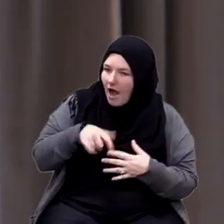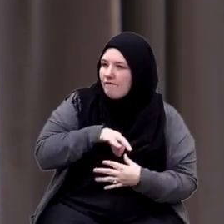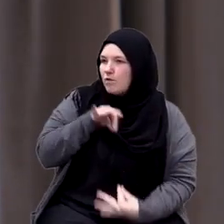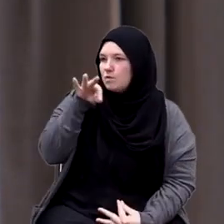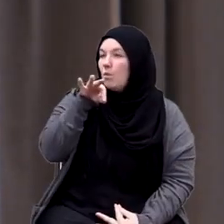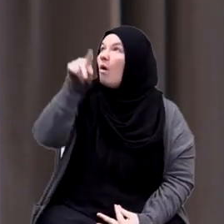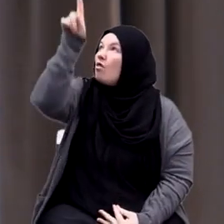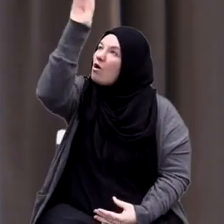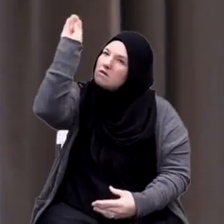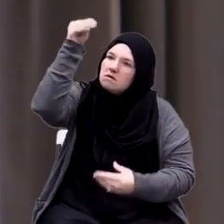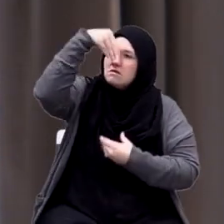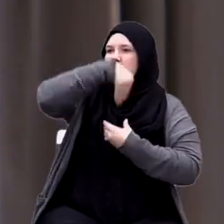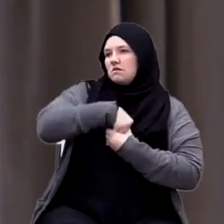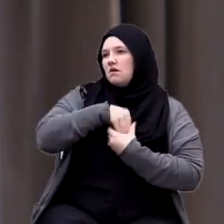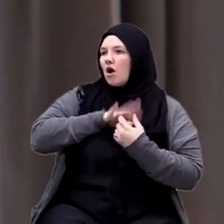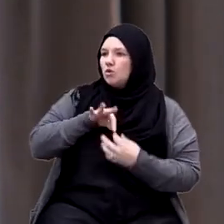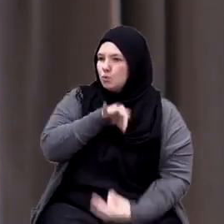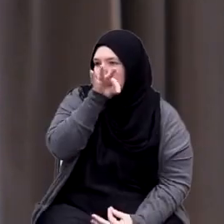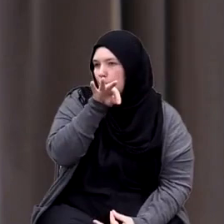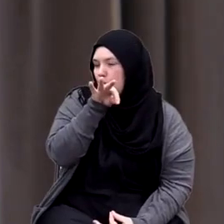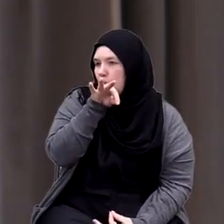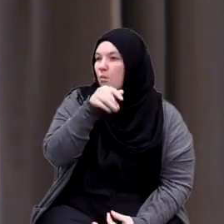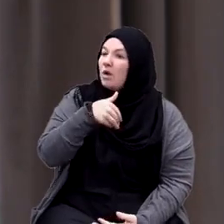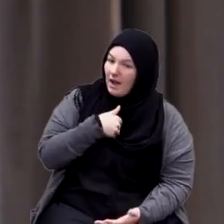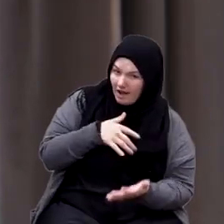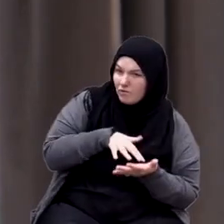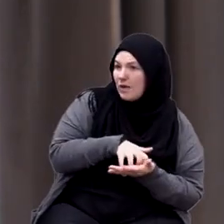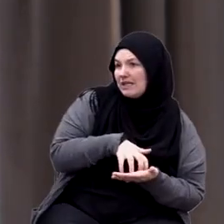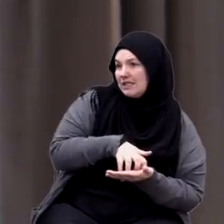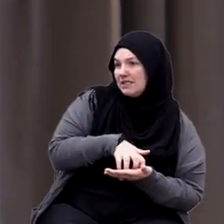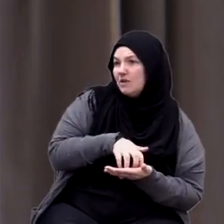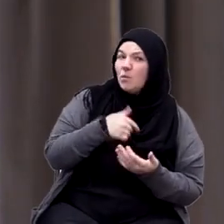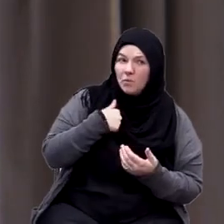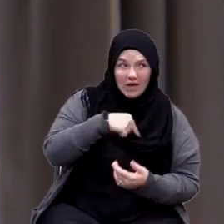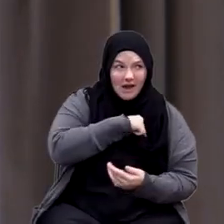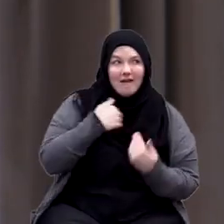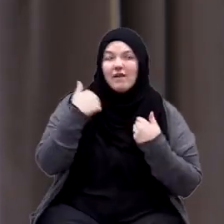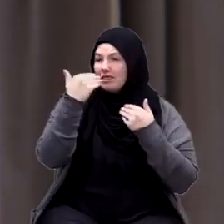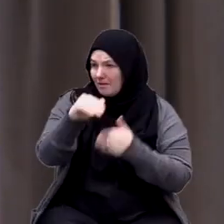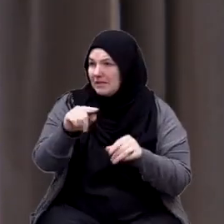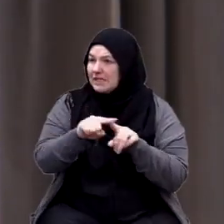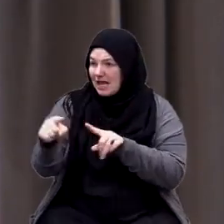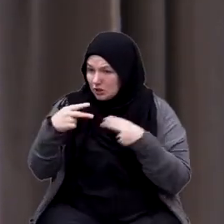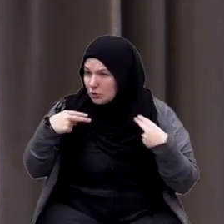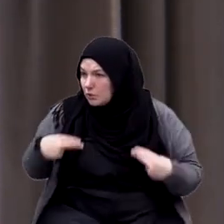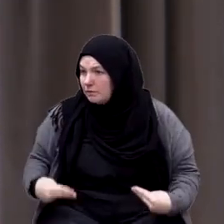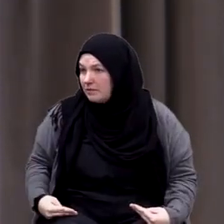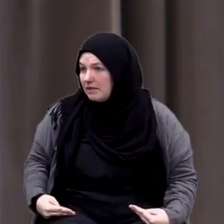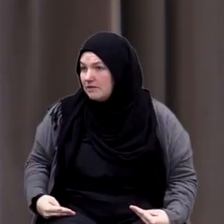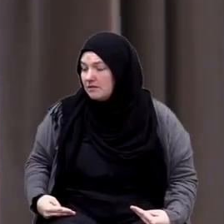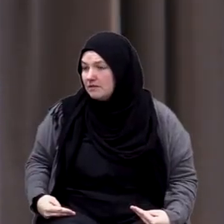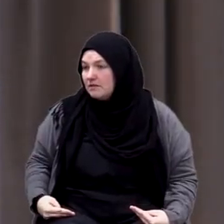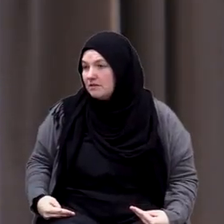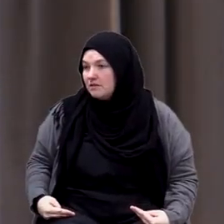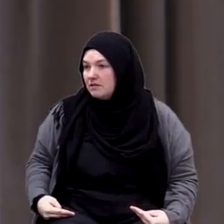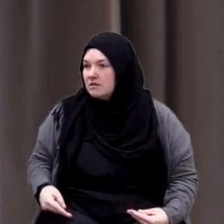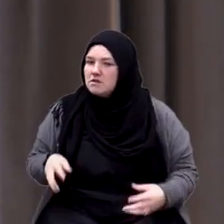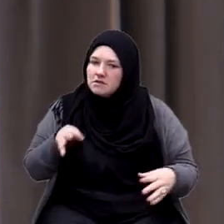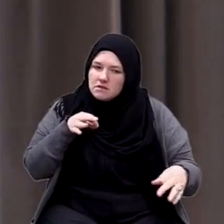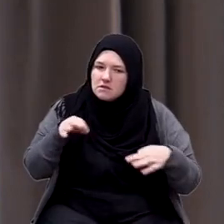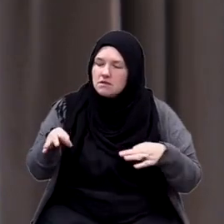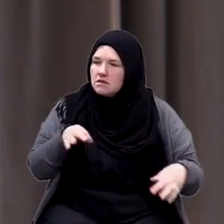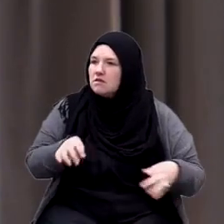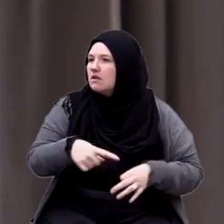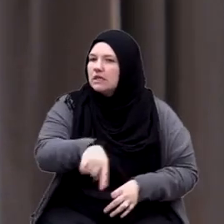ضعيفا. الله الذي خلقكم من ضعف ثم جعل من بعد ضعف قوة ثم جعل